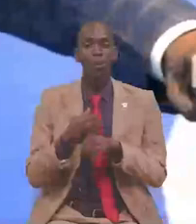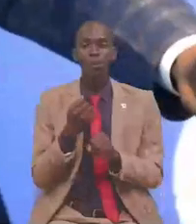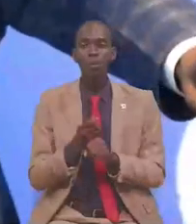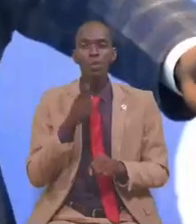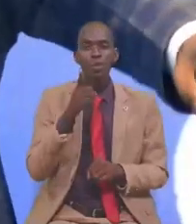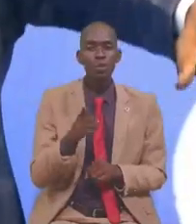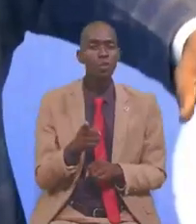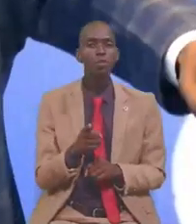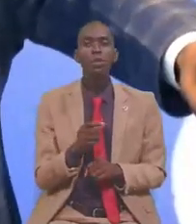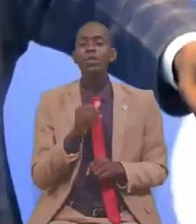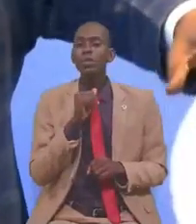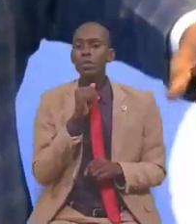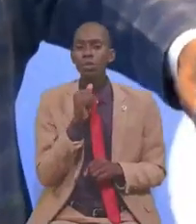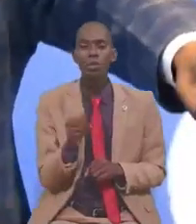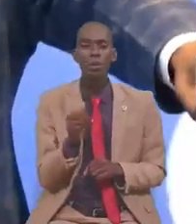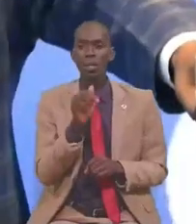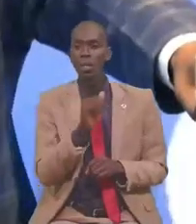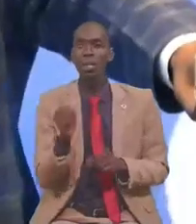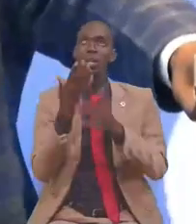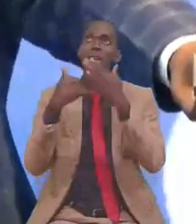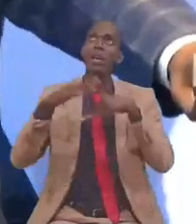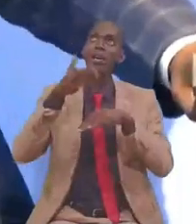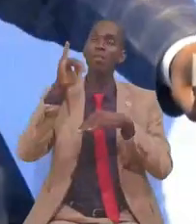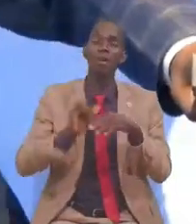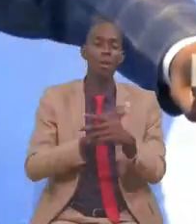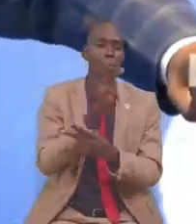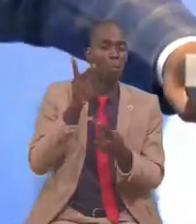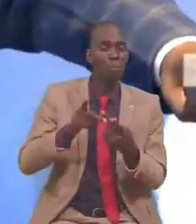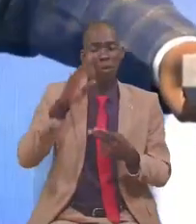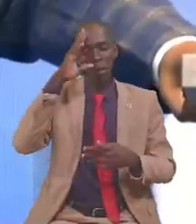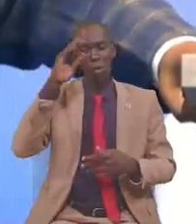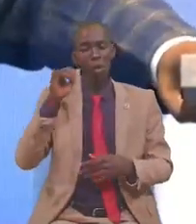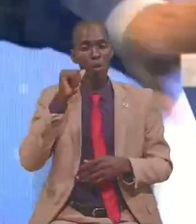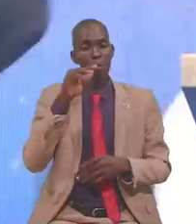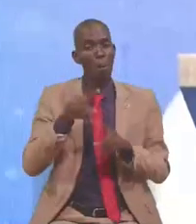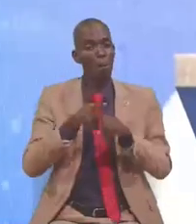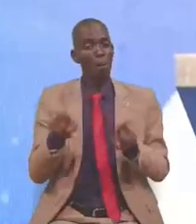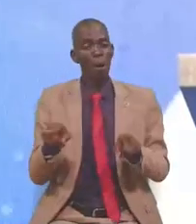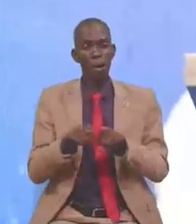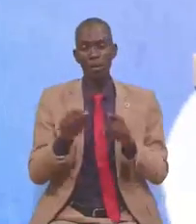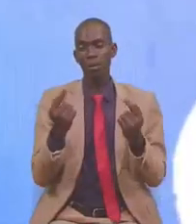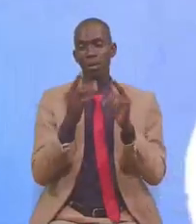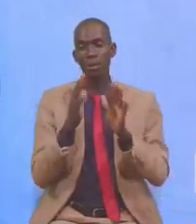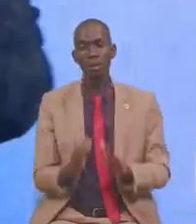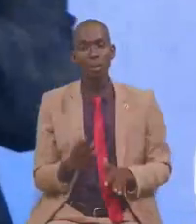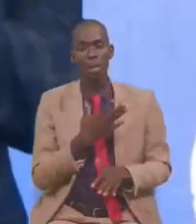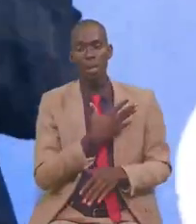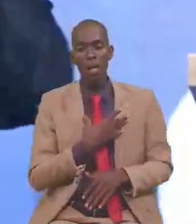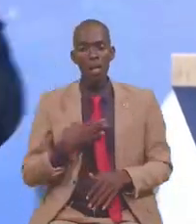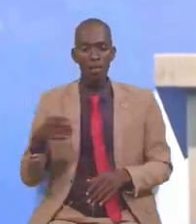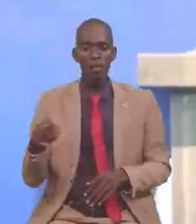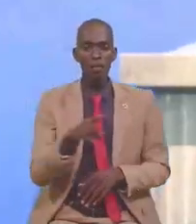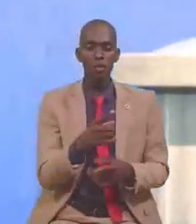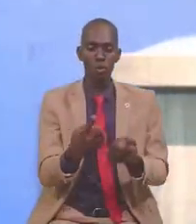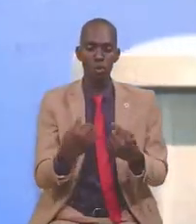rendu de ne pas être parfait, mais que vous êtes pécheur, vous venez de